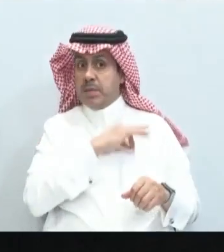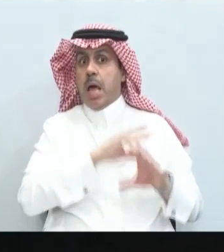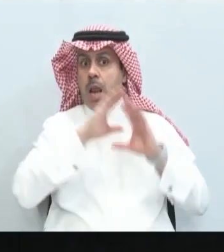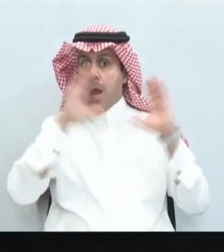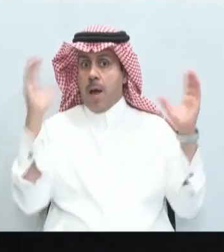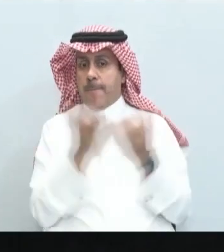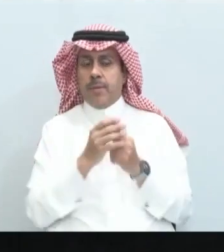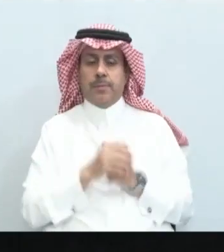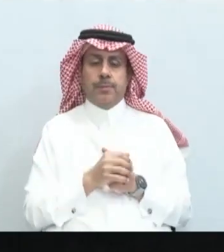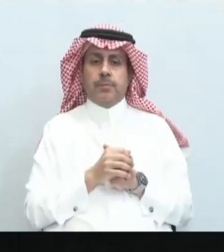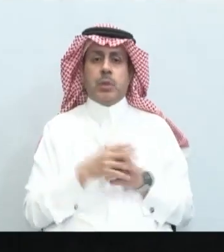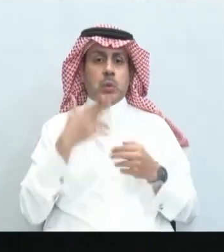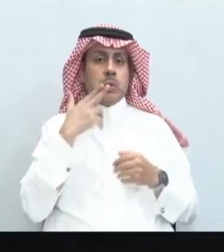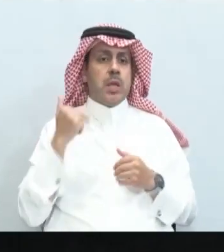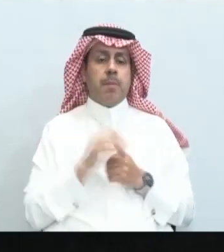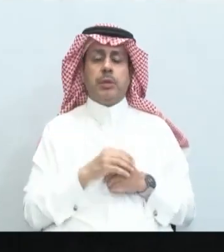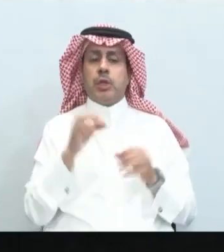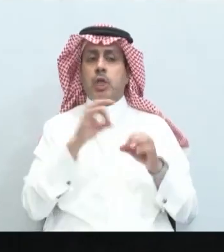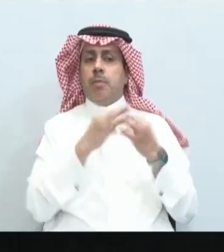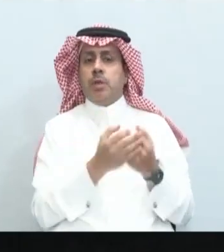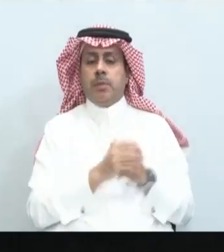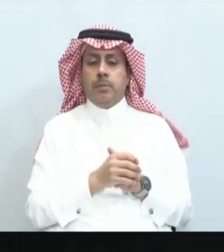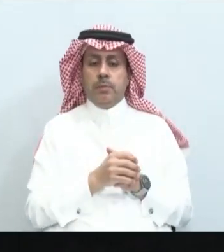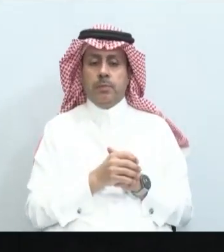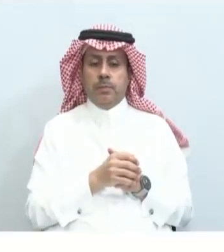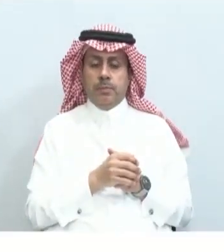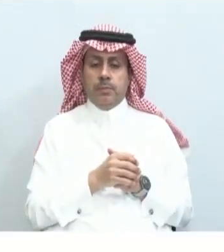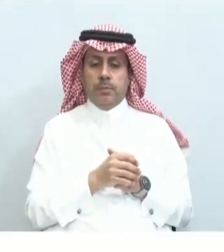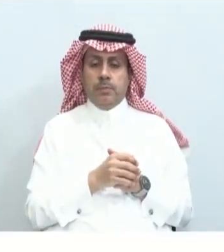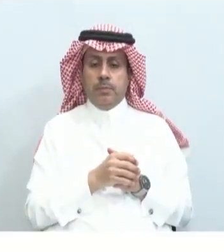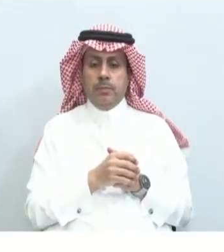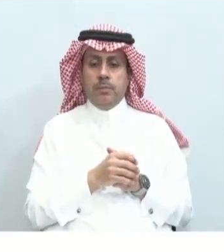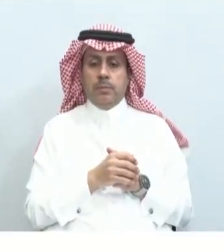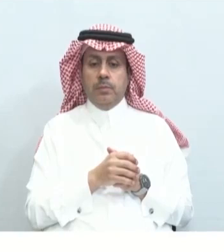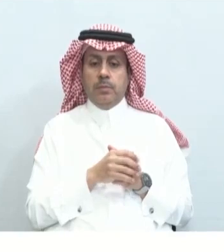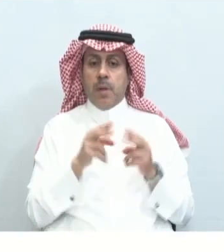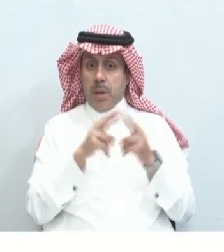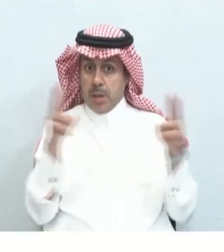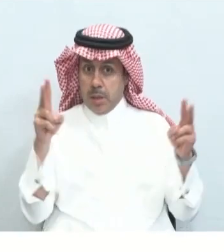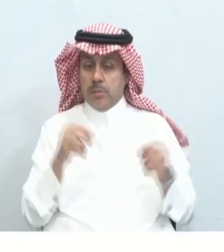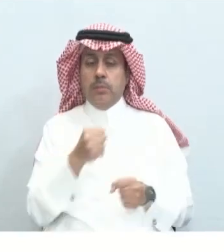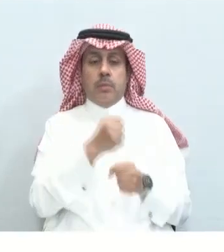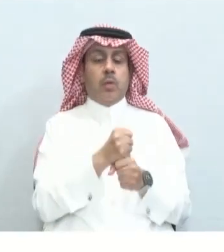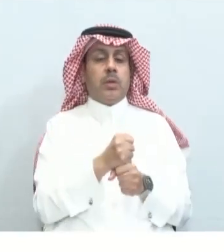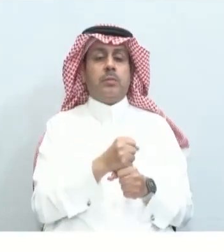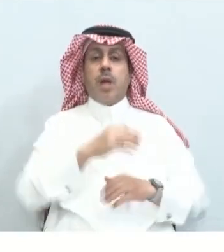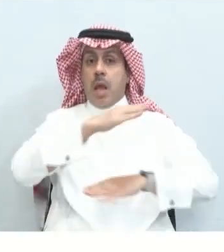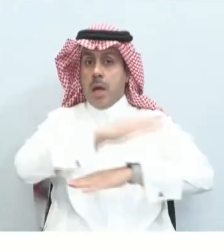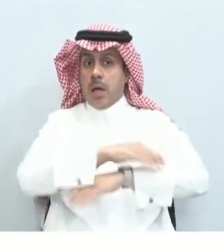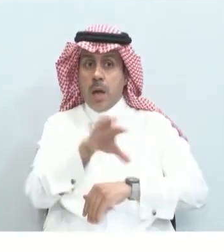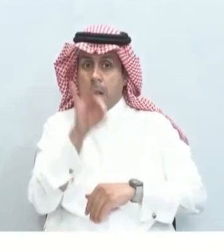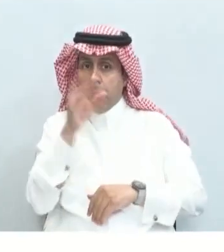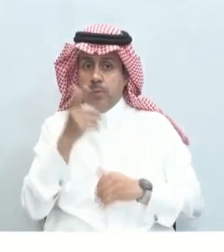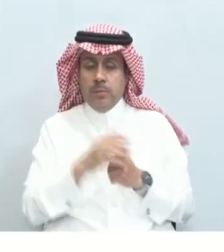وايضا وسلامه المجتمع وكيانه ذكرنا القواعد الاخلاقيه من اين